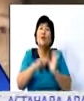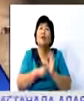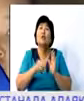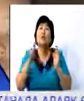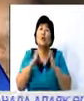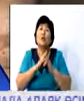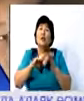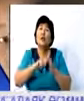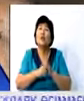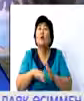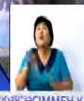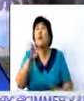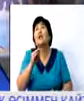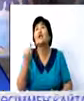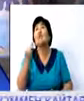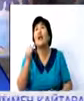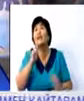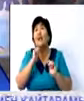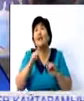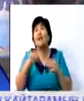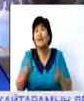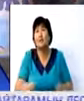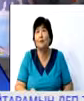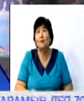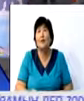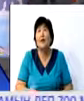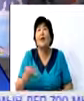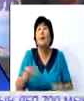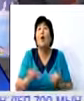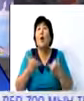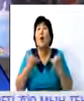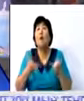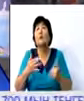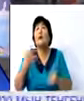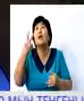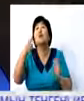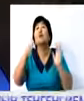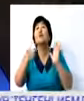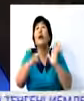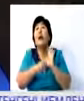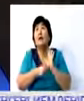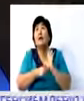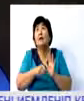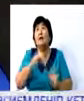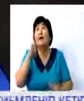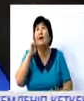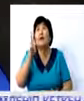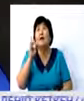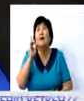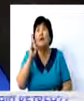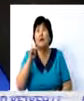үйдің кілтін Орынкүл Ишановаға сыйлады. Қарекет қайырымдылық қорының 26-шы. Қарекет қайырымдылық